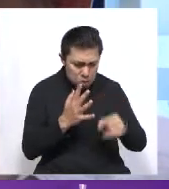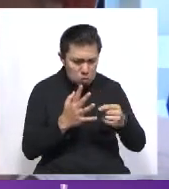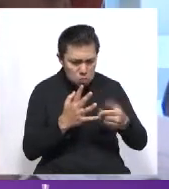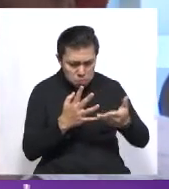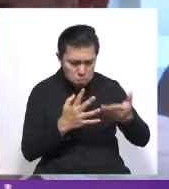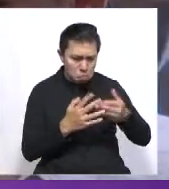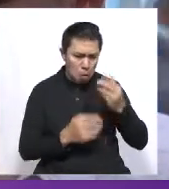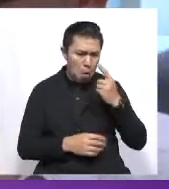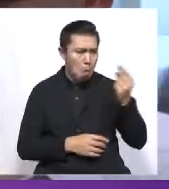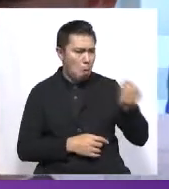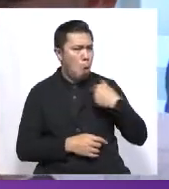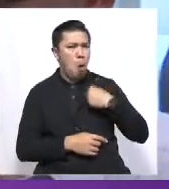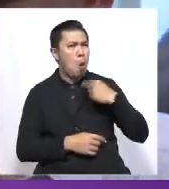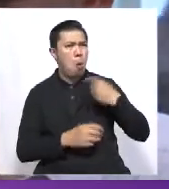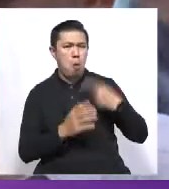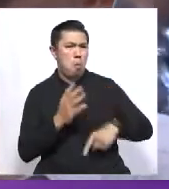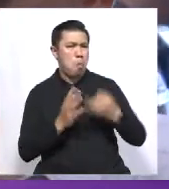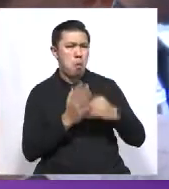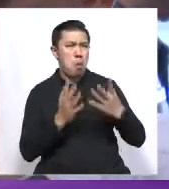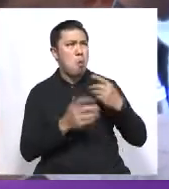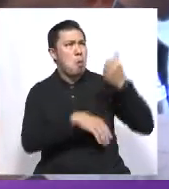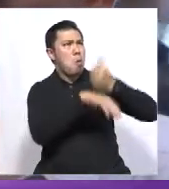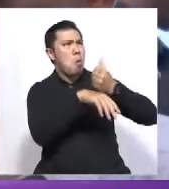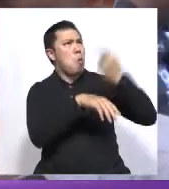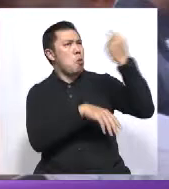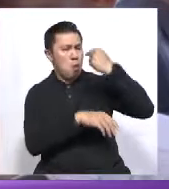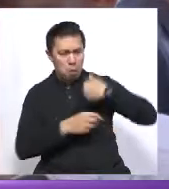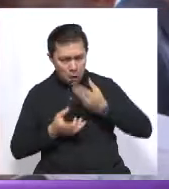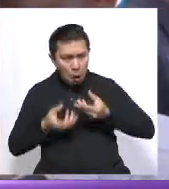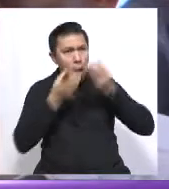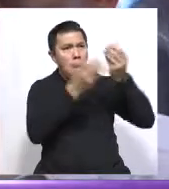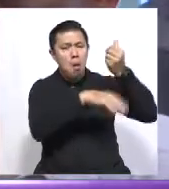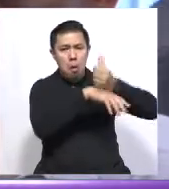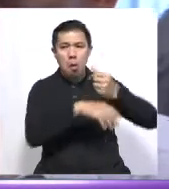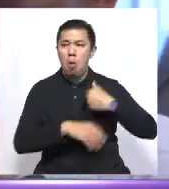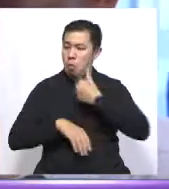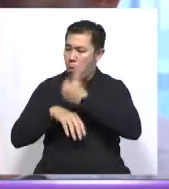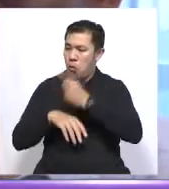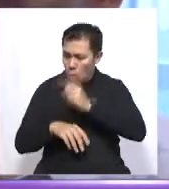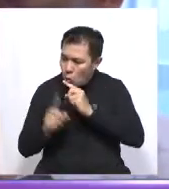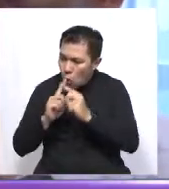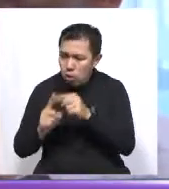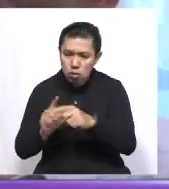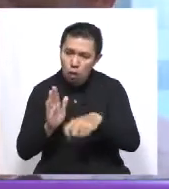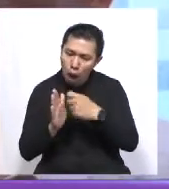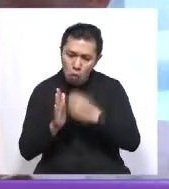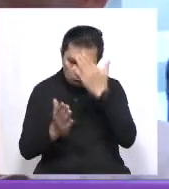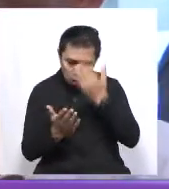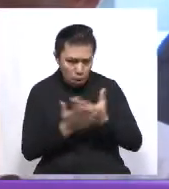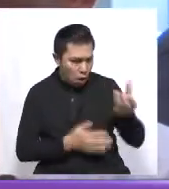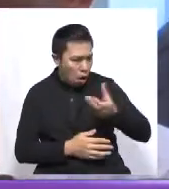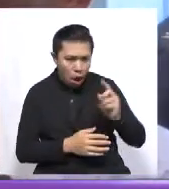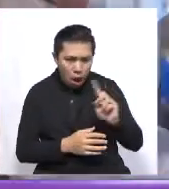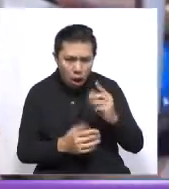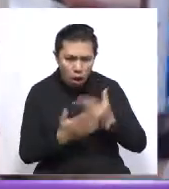าต้องส่งเงินกับผู้บริหารนะอันนี้ก็ต้องผู้บริหารก็ต้องแก้ข้อกล่าวหาได้ว่าเขาไม่ได้รับเงินไม่ได้สั่งให้ส่ง